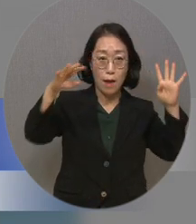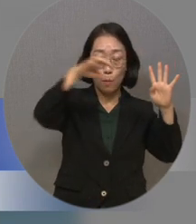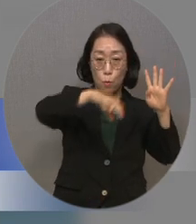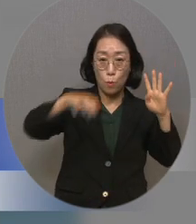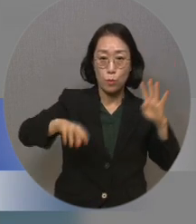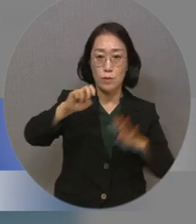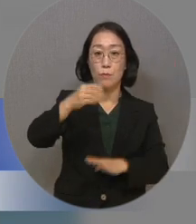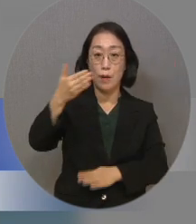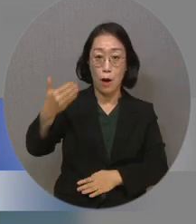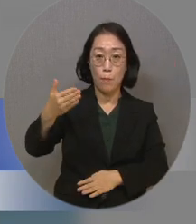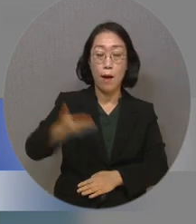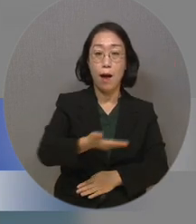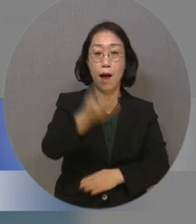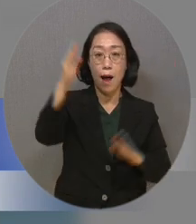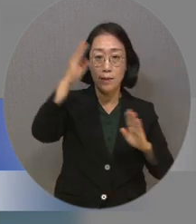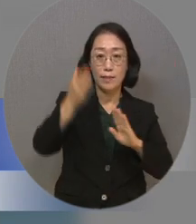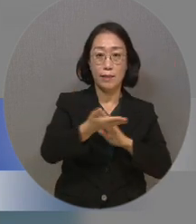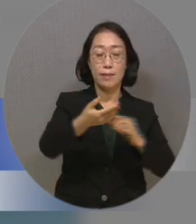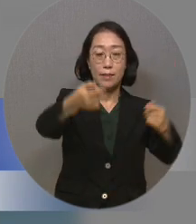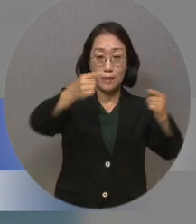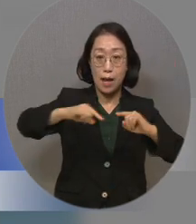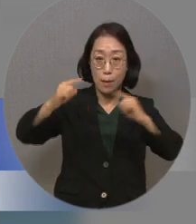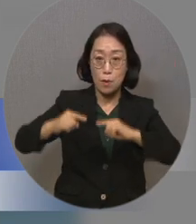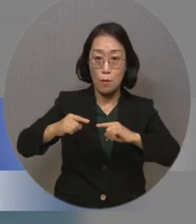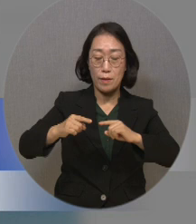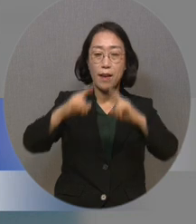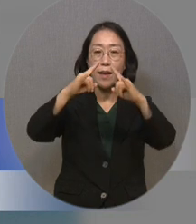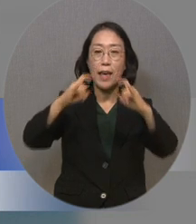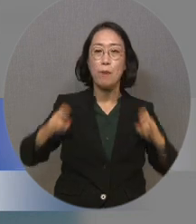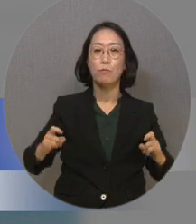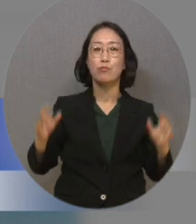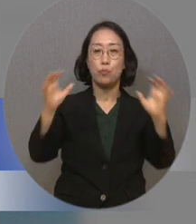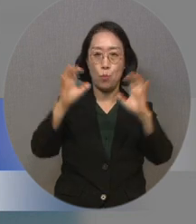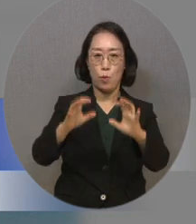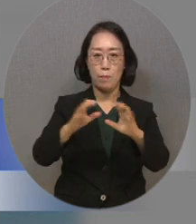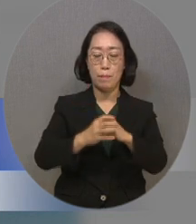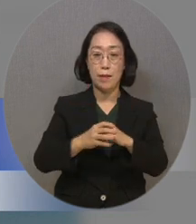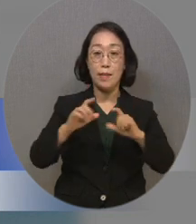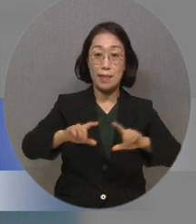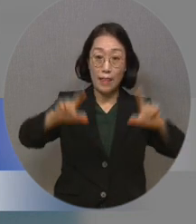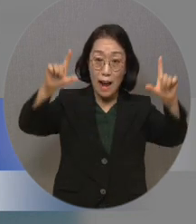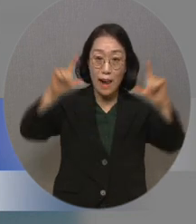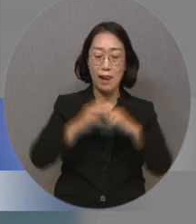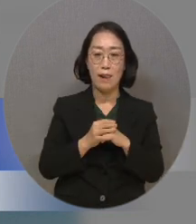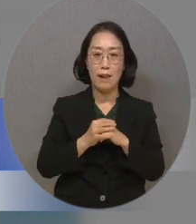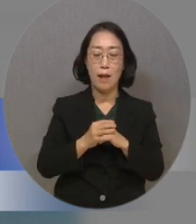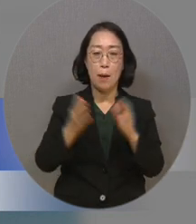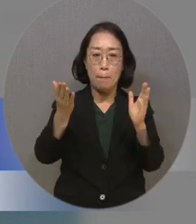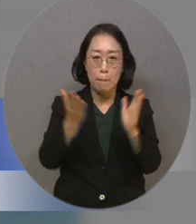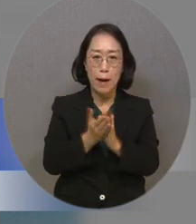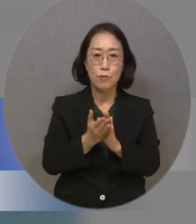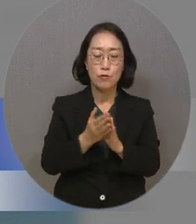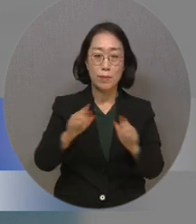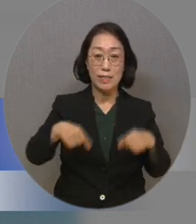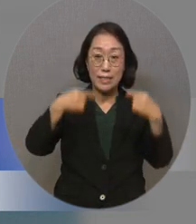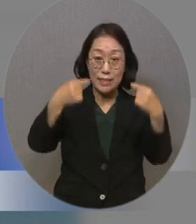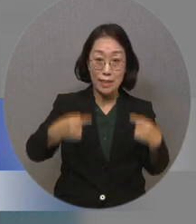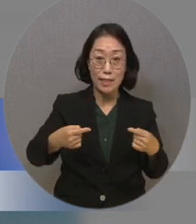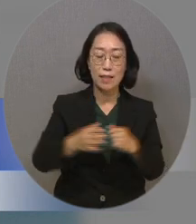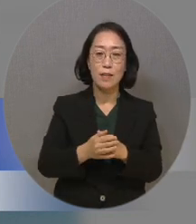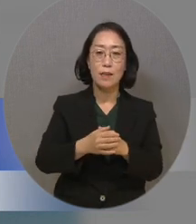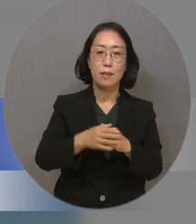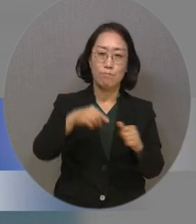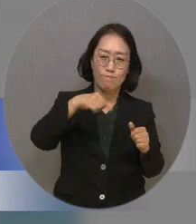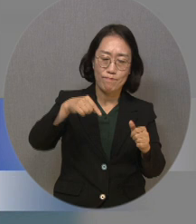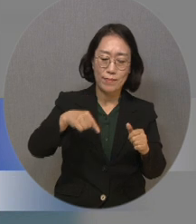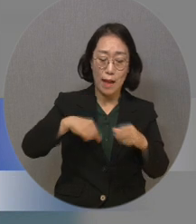이 장애대학생들이 참가하는 취업 캠프를 개최했는데요. 이번 캠프에서는 맞춤형 취업 특강을 비롯해 나의